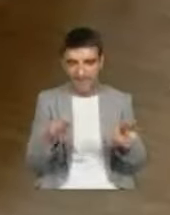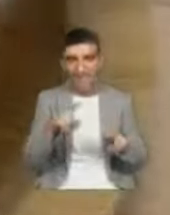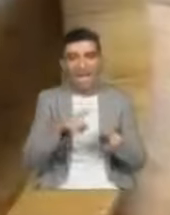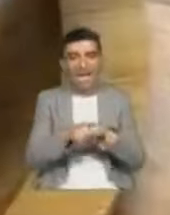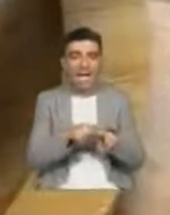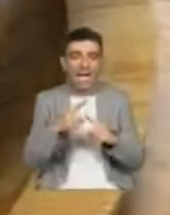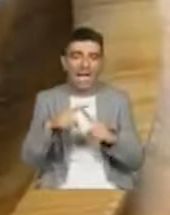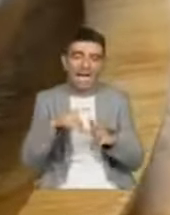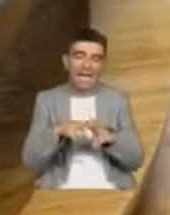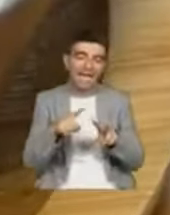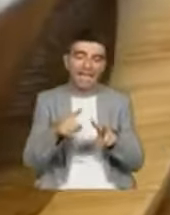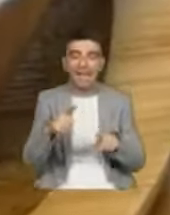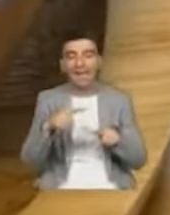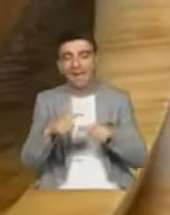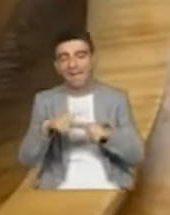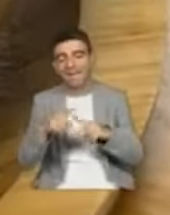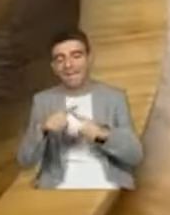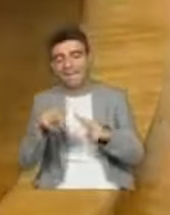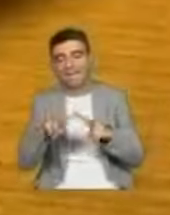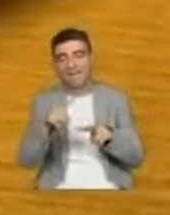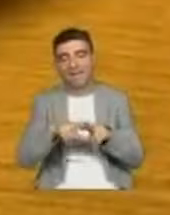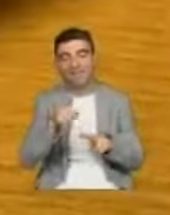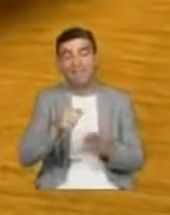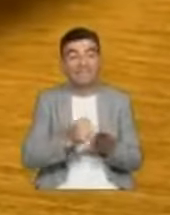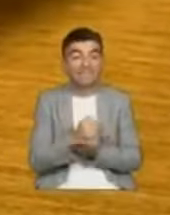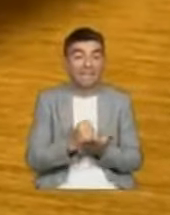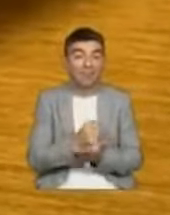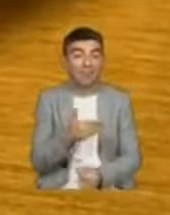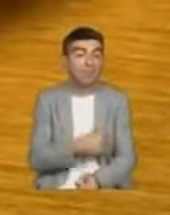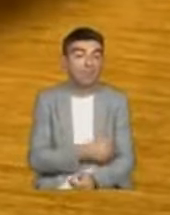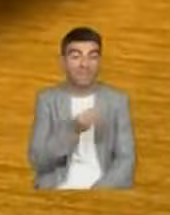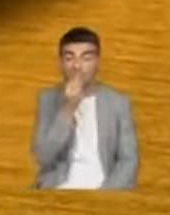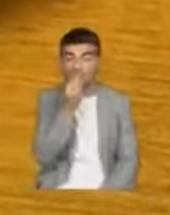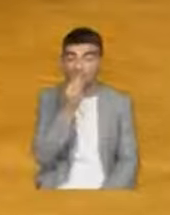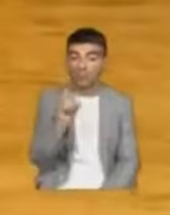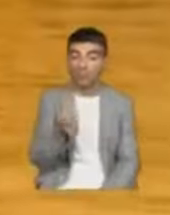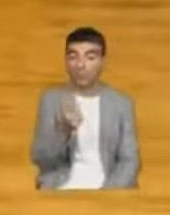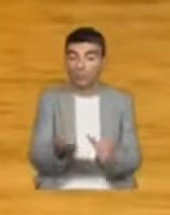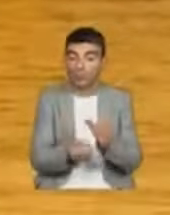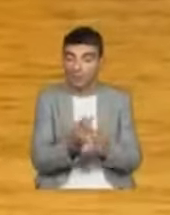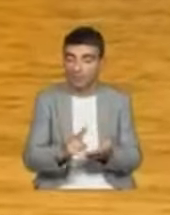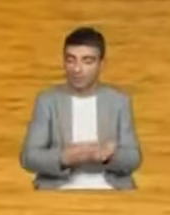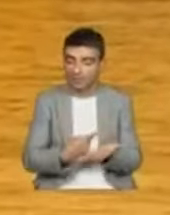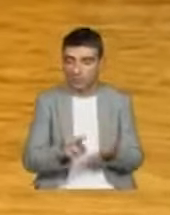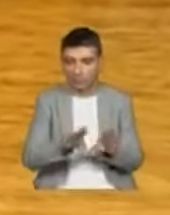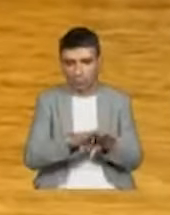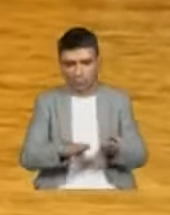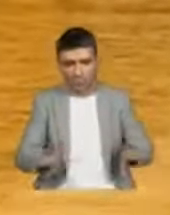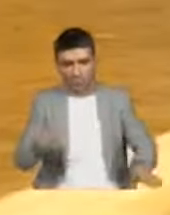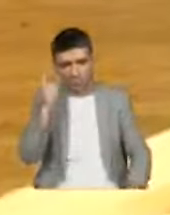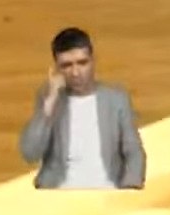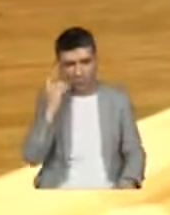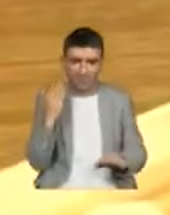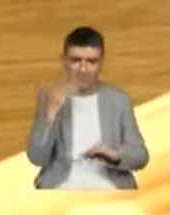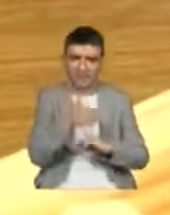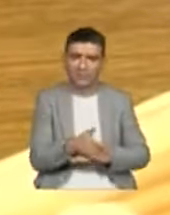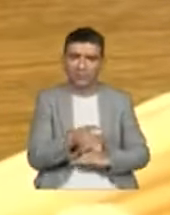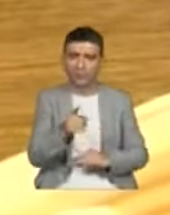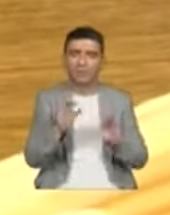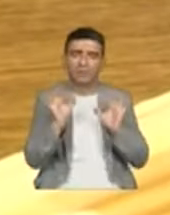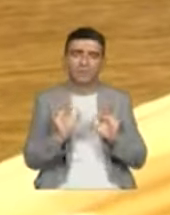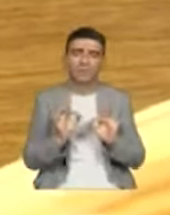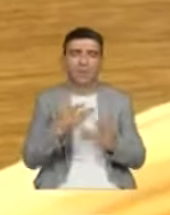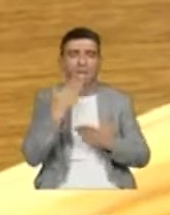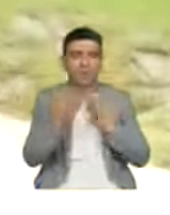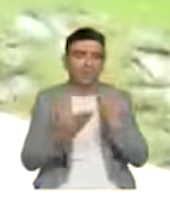Ayten ve Fatma Hanım, Trabzon'un yöresel lezzetlerinin bulunduğu kahvaltı sofrasının başına geçiyor ve